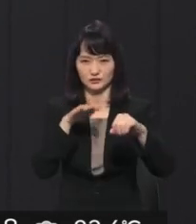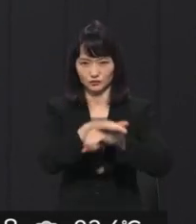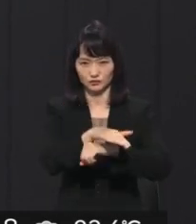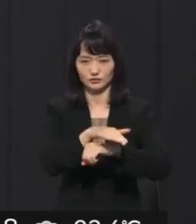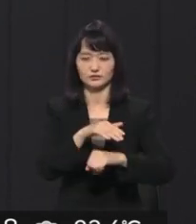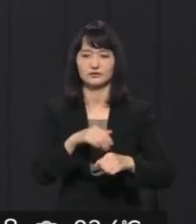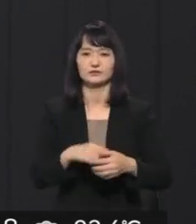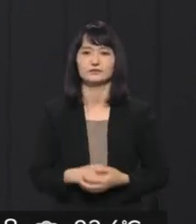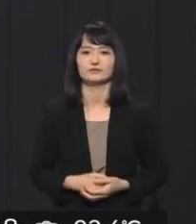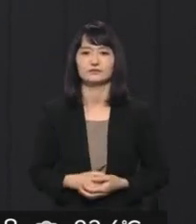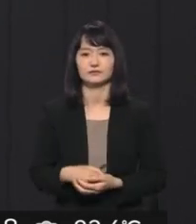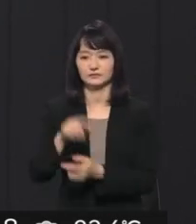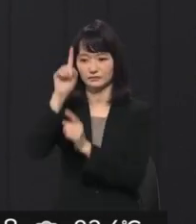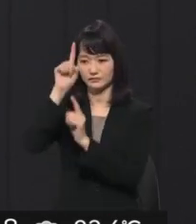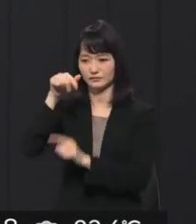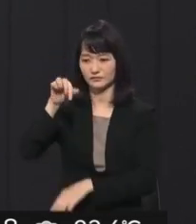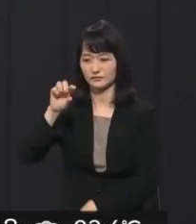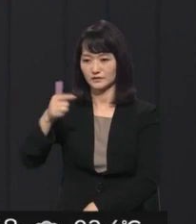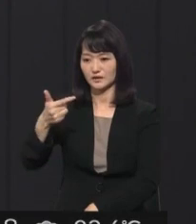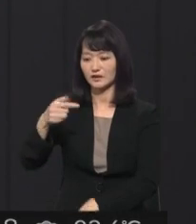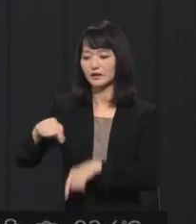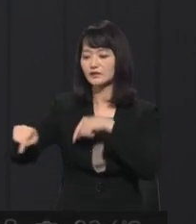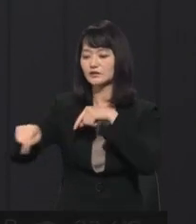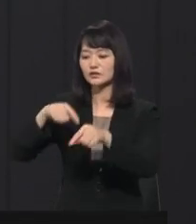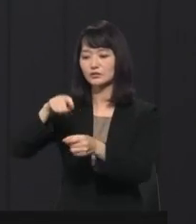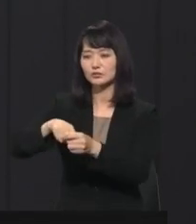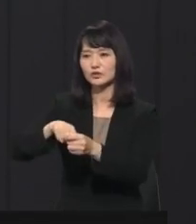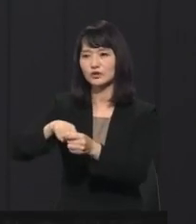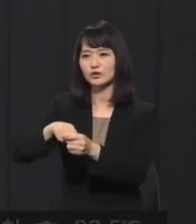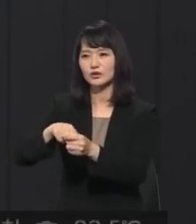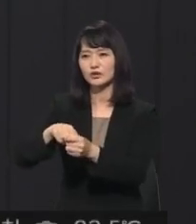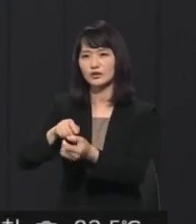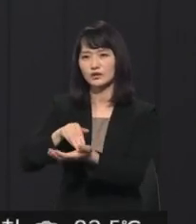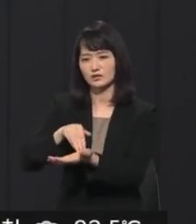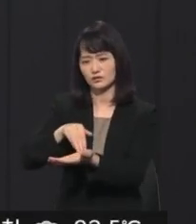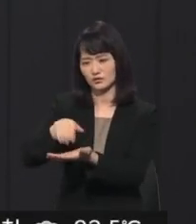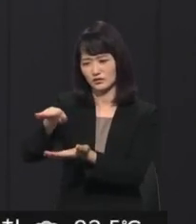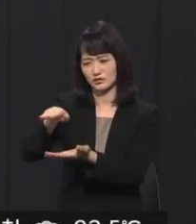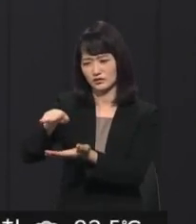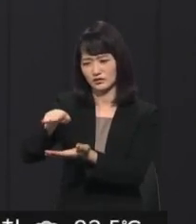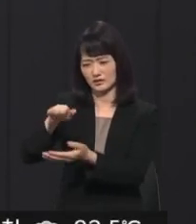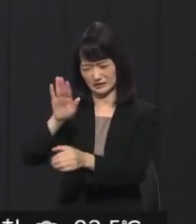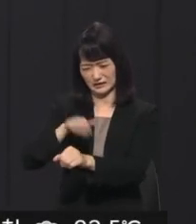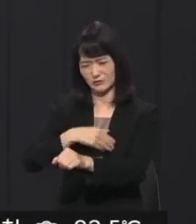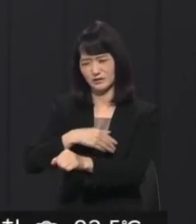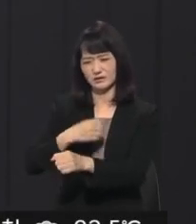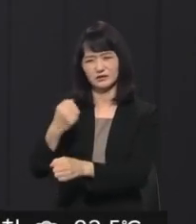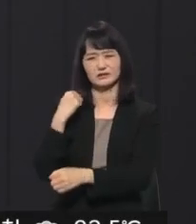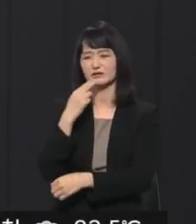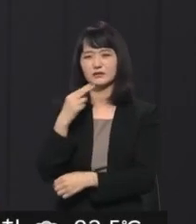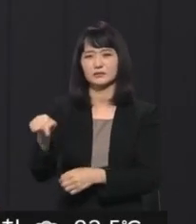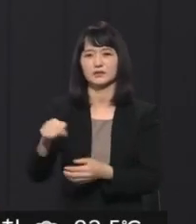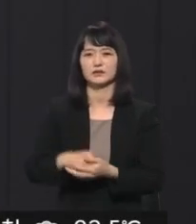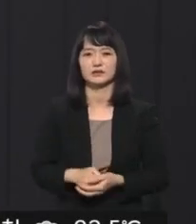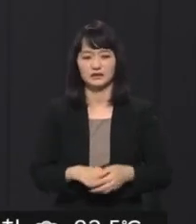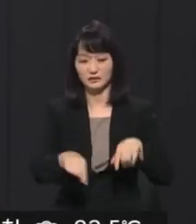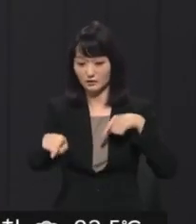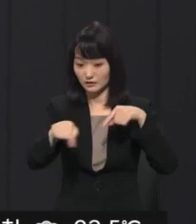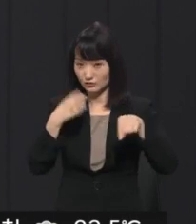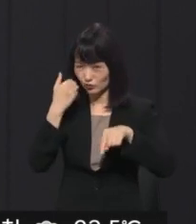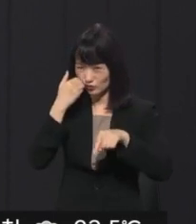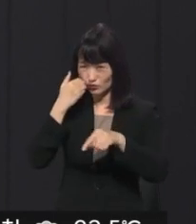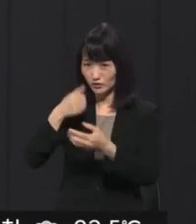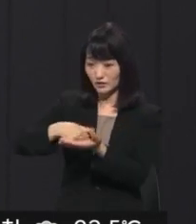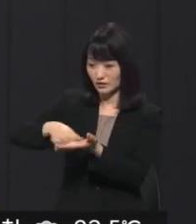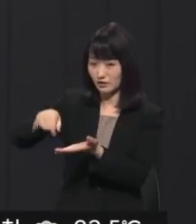대표를 정치적인 이유로 추출하는 과정이 너무 무능 했어요 세련된 지 않았어 양이 뭐 정치적으로 누구를 제거하는 일이